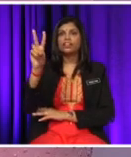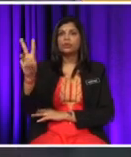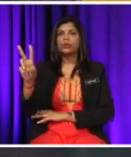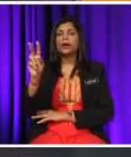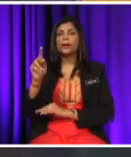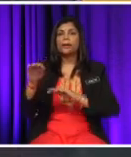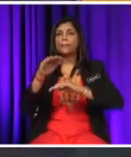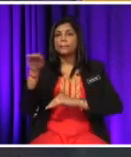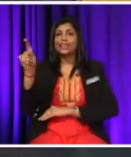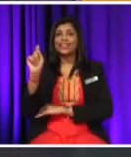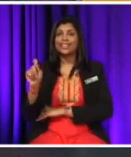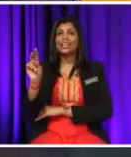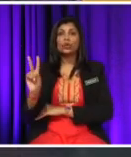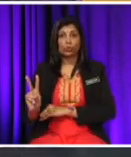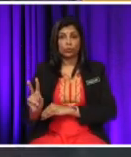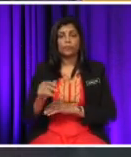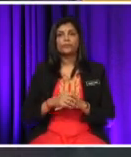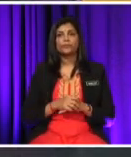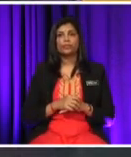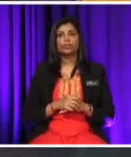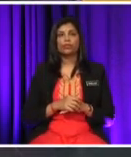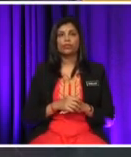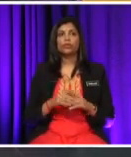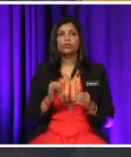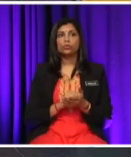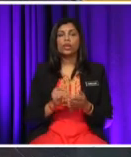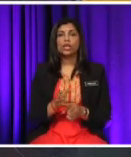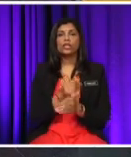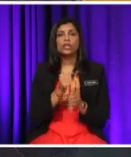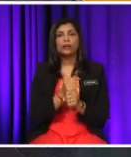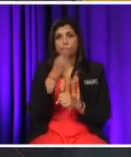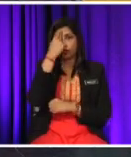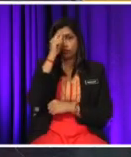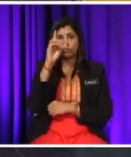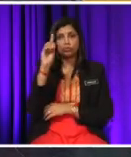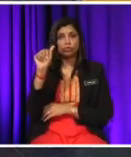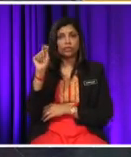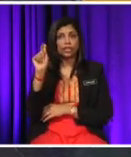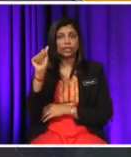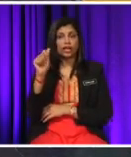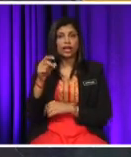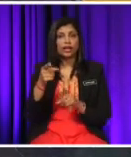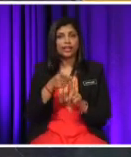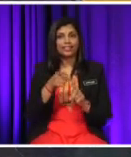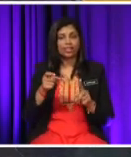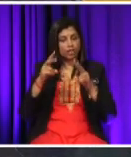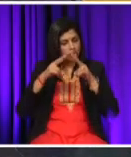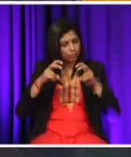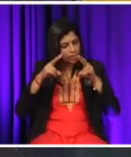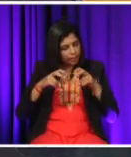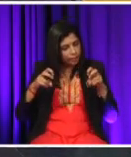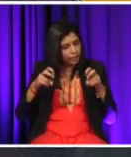itulah dia analisis data untuk eksperimen gitu semua pun dapat juga